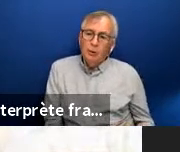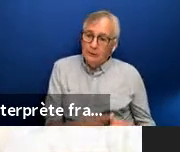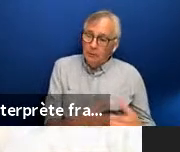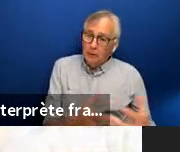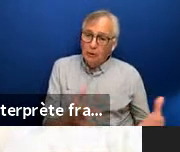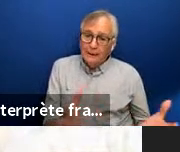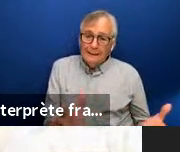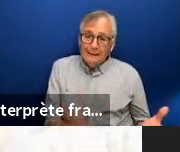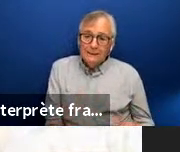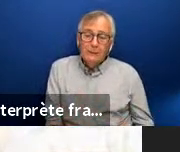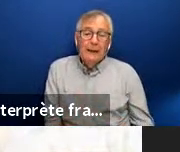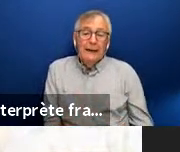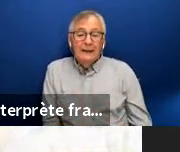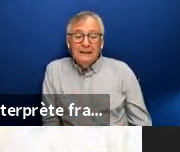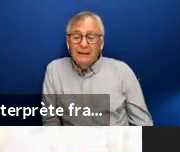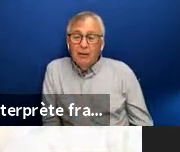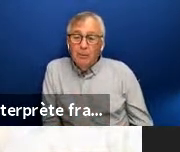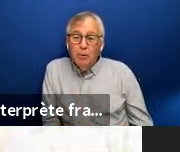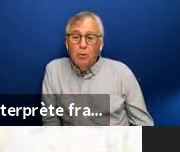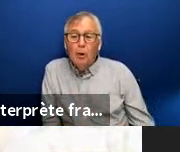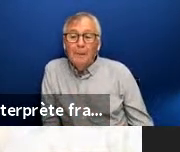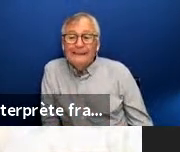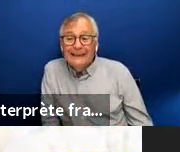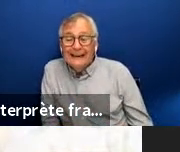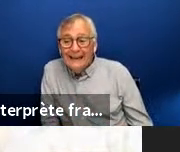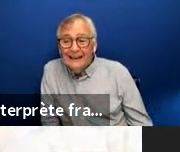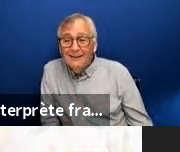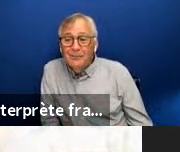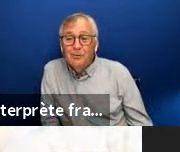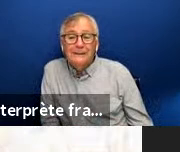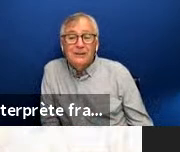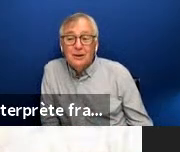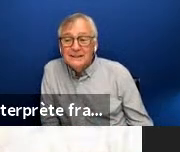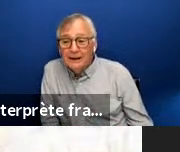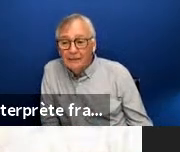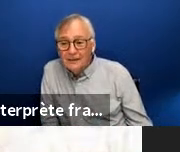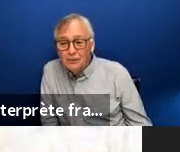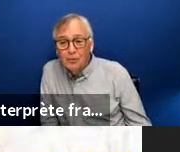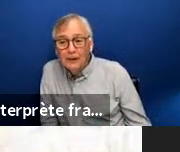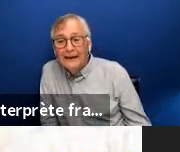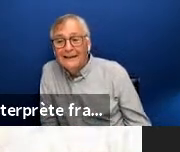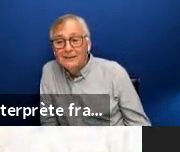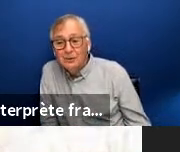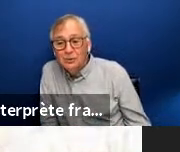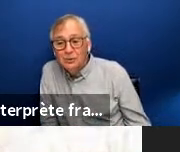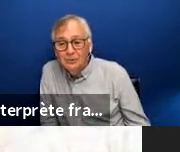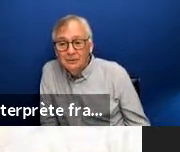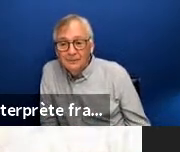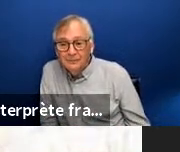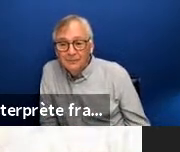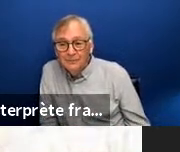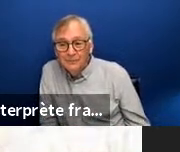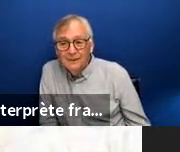ensemble et ont développé un organisme et développent beaucoup de matériel pour des jeunes enfants sourds en RSQ.